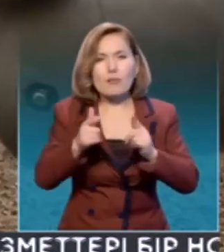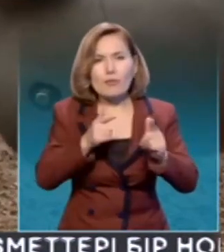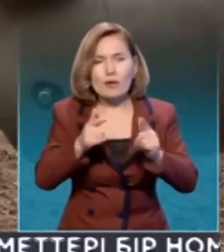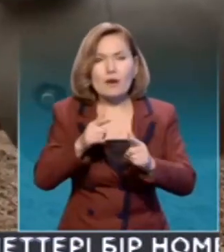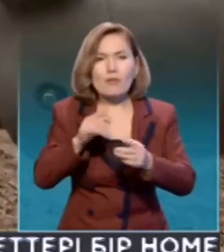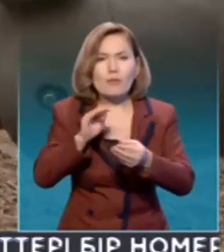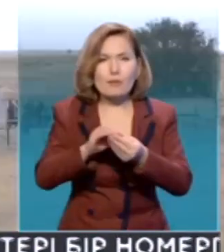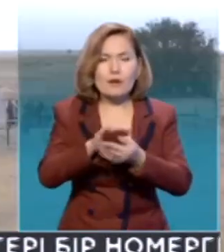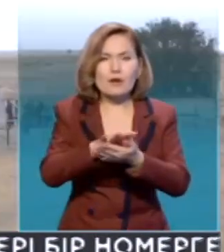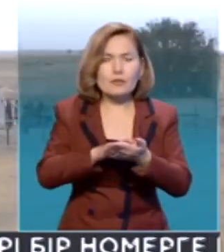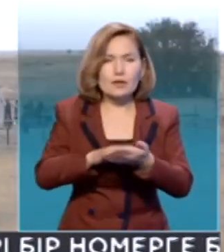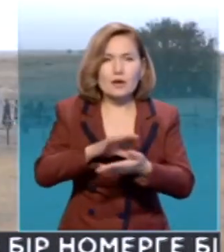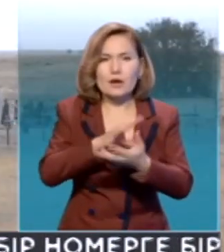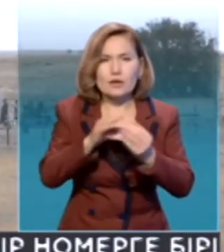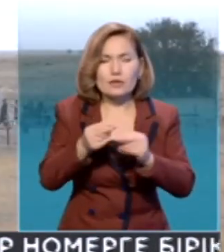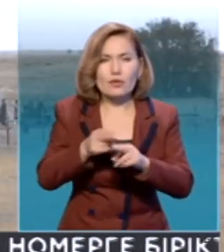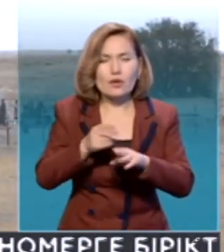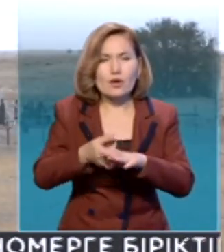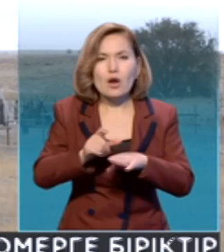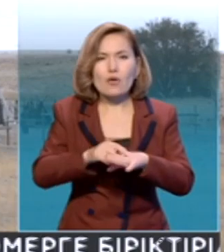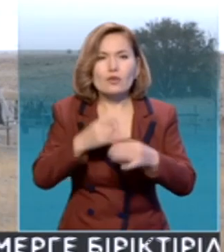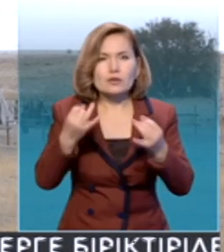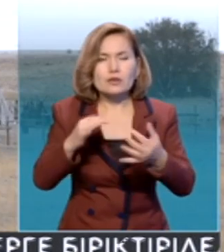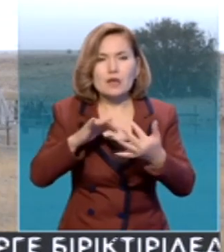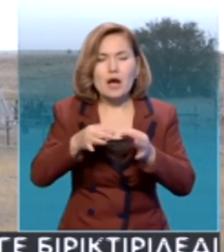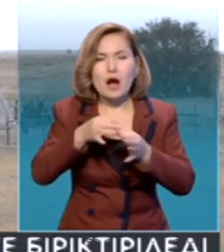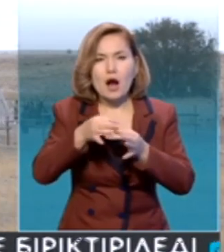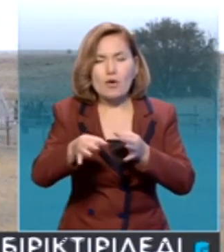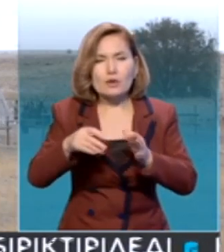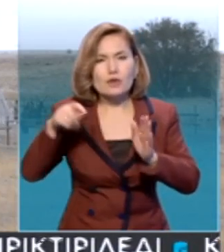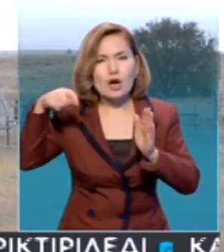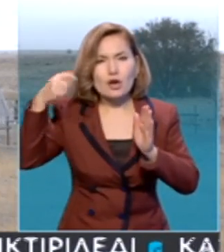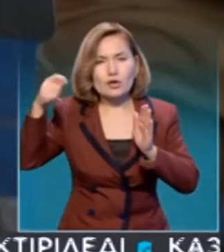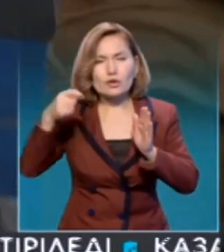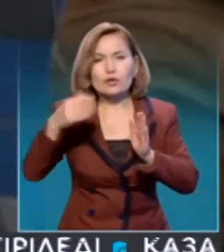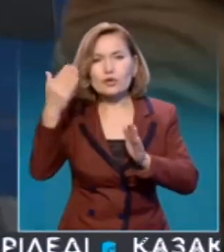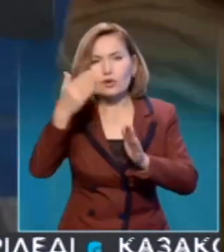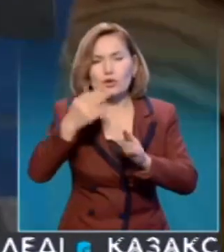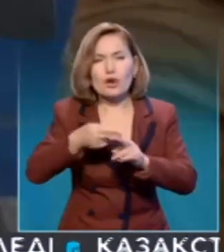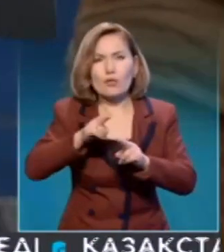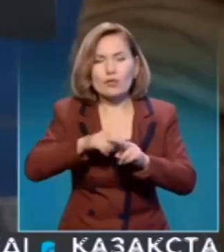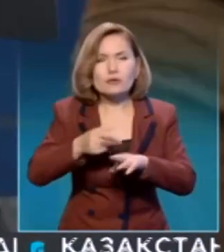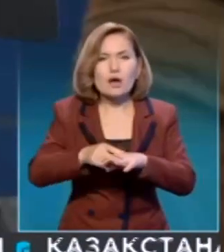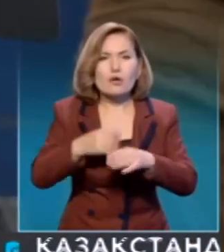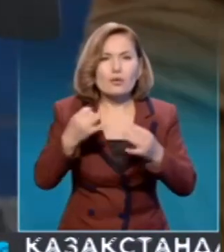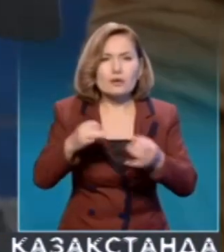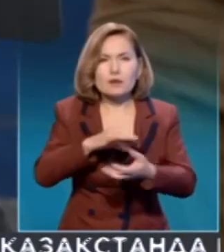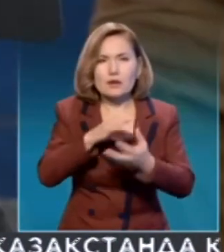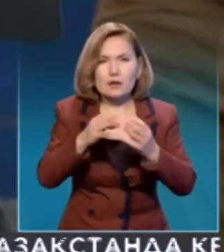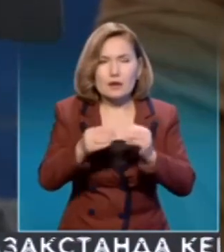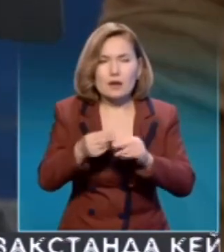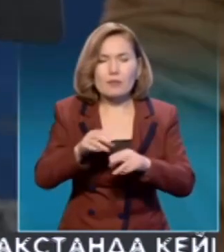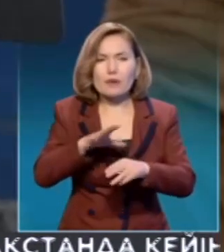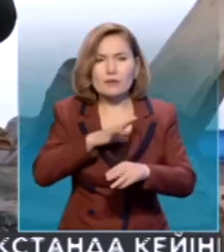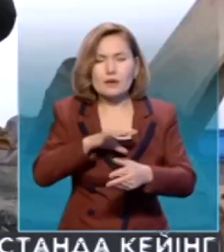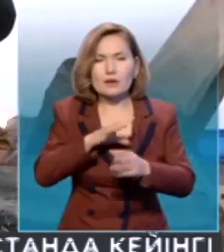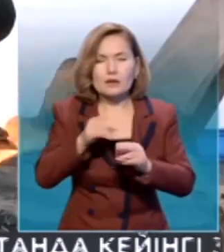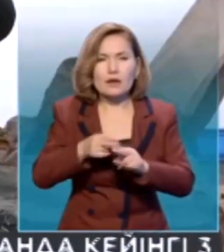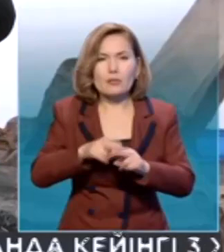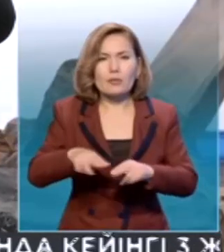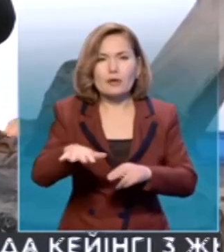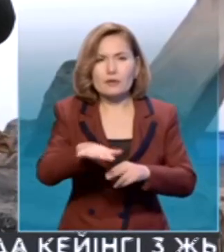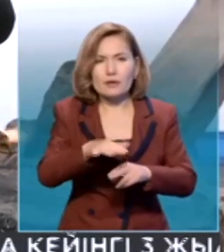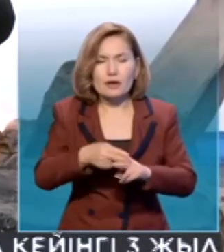Қорқыттың басты жауы Тоймадықтың ауылы түсірілуде. Бұл жауыз кейіпкердің болмысын бейнелейтін ауа райы дейді режиссер. Түсірілім алаңы